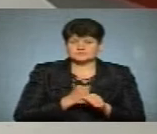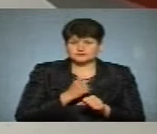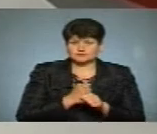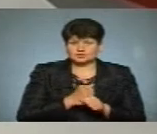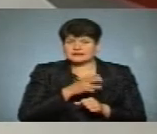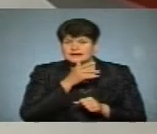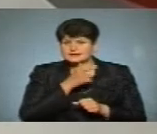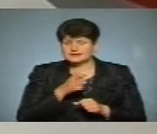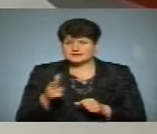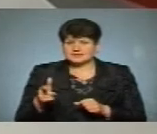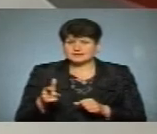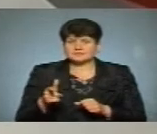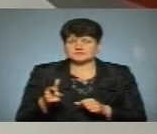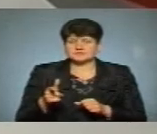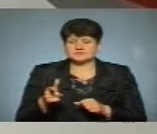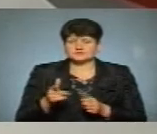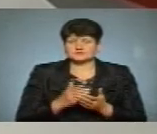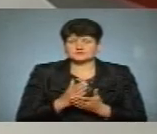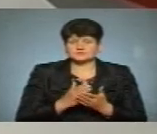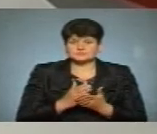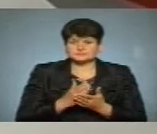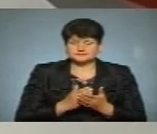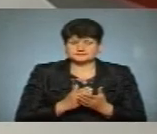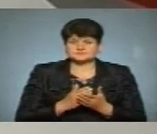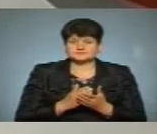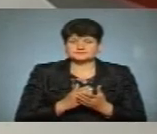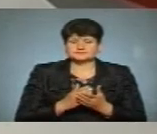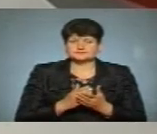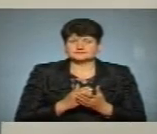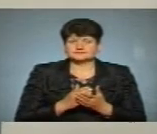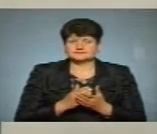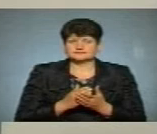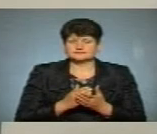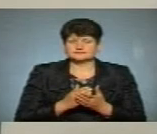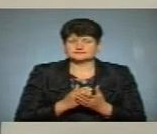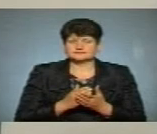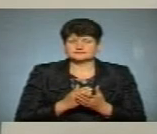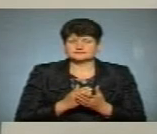військової служби і робоче місце.